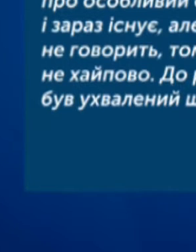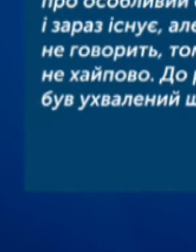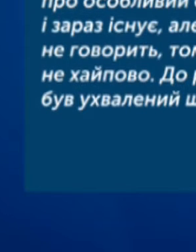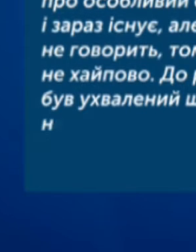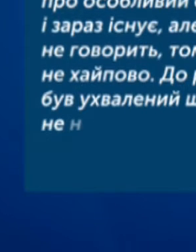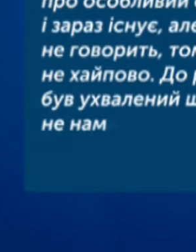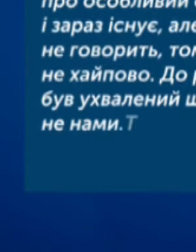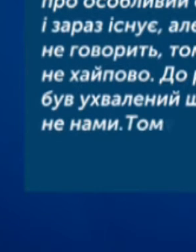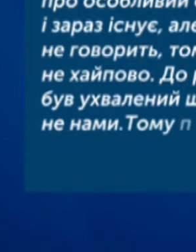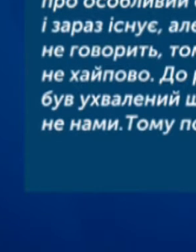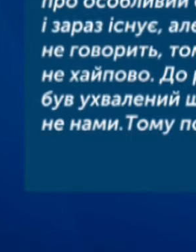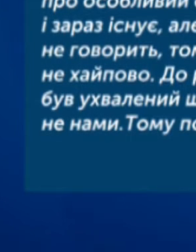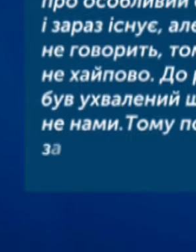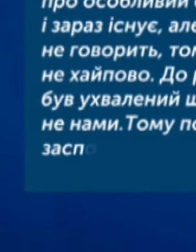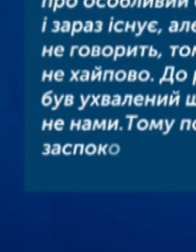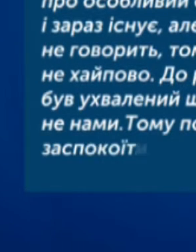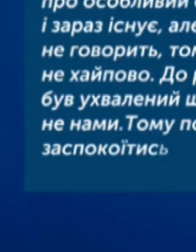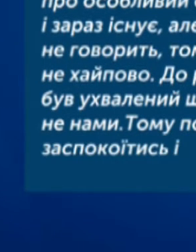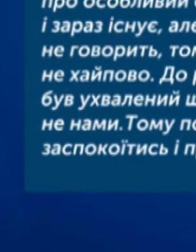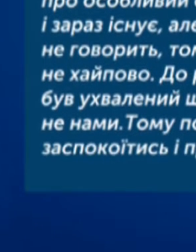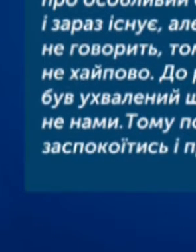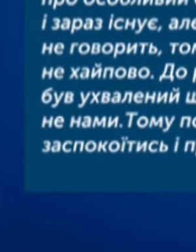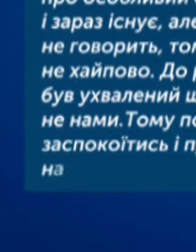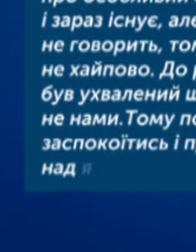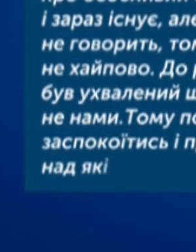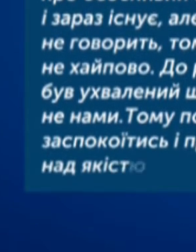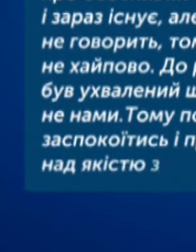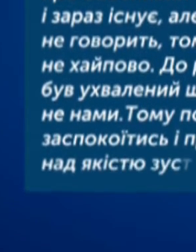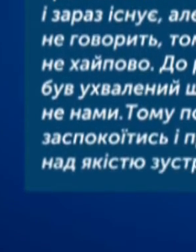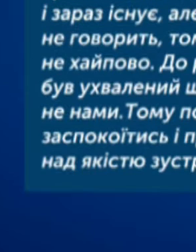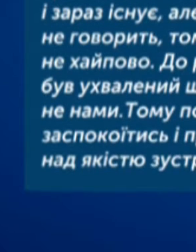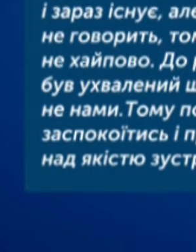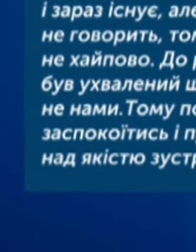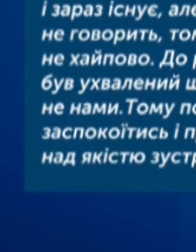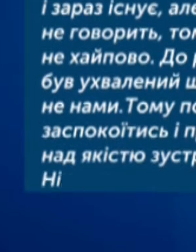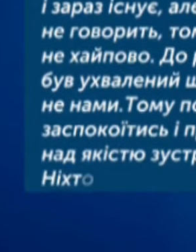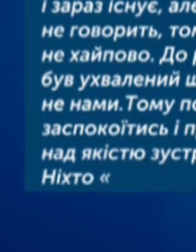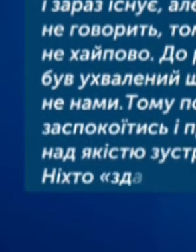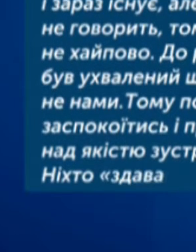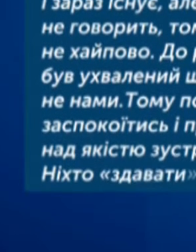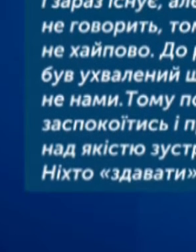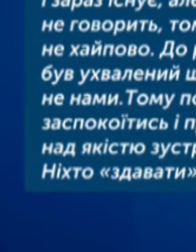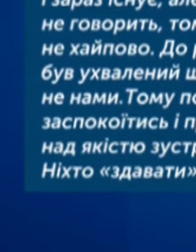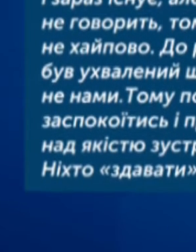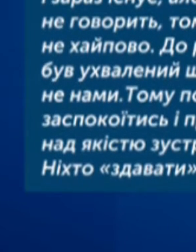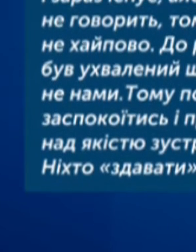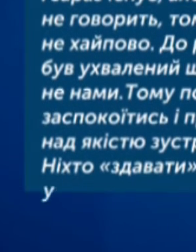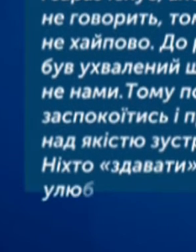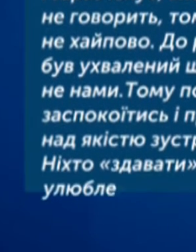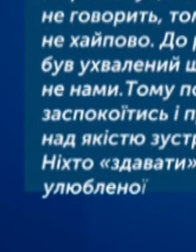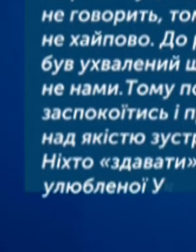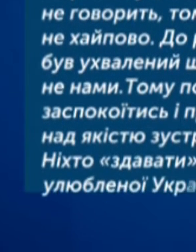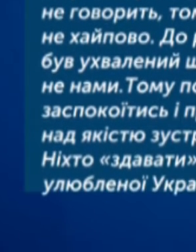ухвалений ще в 2014 році, не нами. Тому потрібно заспокоїтись і працювати над якістю зустрічі у